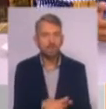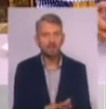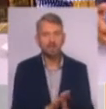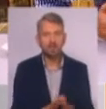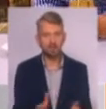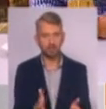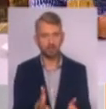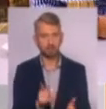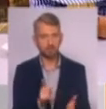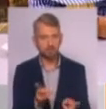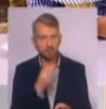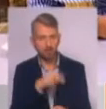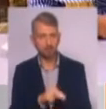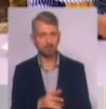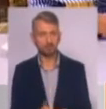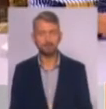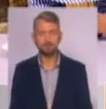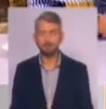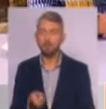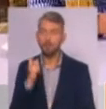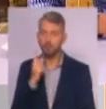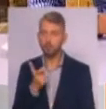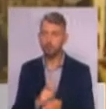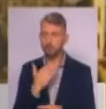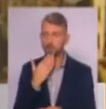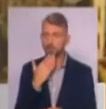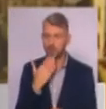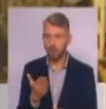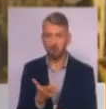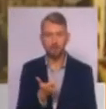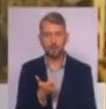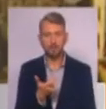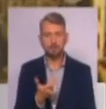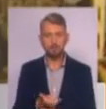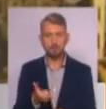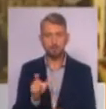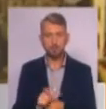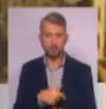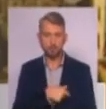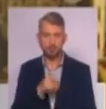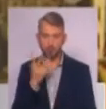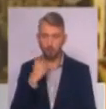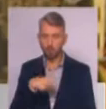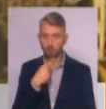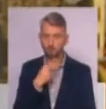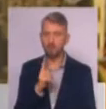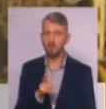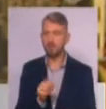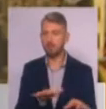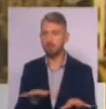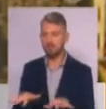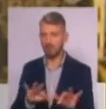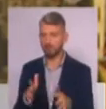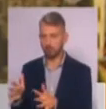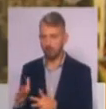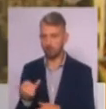бути краще трошки. Угу. Так, почули. Дуже дякуємо. Ось більшості депутати, коли говорять про те, яким чином на місцях це відбувається, саме